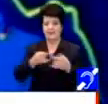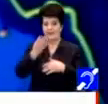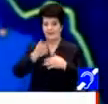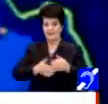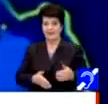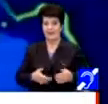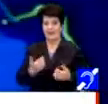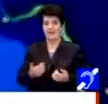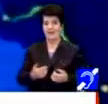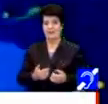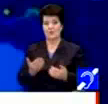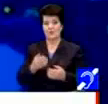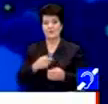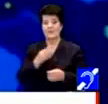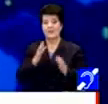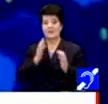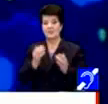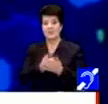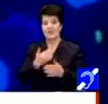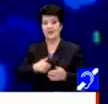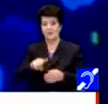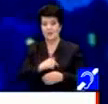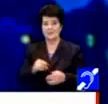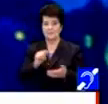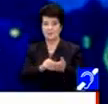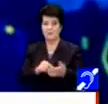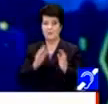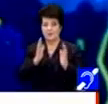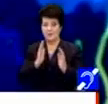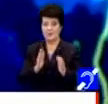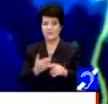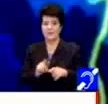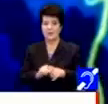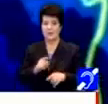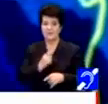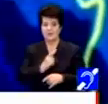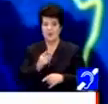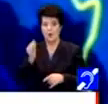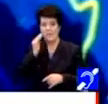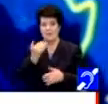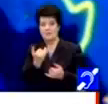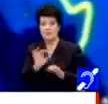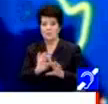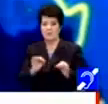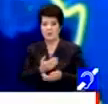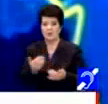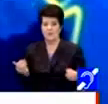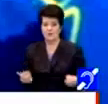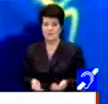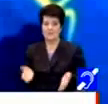Telejurnalul a ajuns la final. Știrile noastre le găsiți pe tvremoldova.md sau pe pagina de Facebook, unde așteptăm opiniile și comentariile